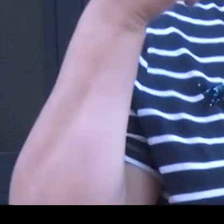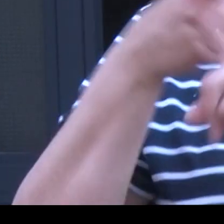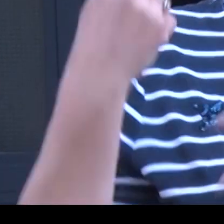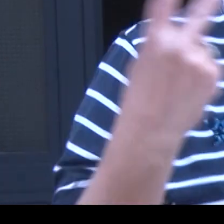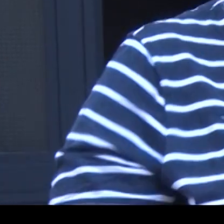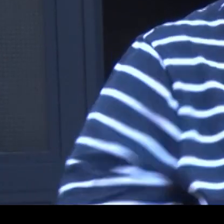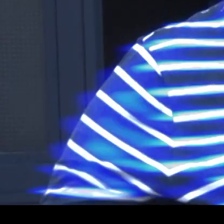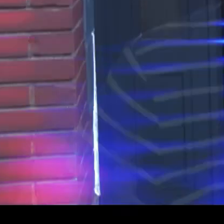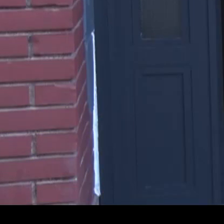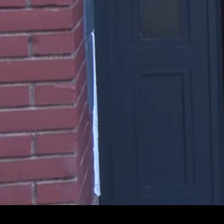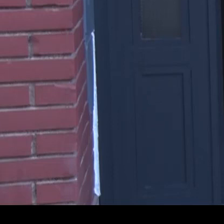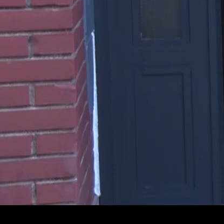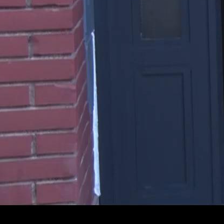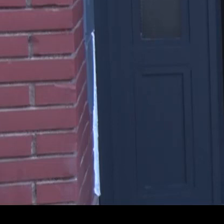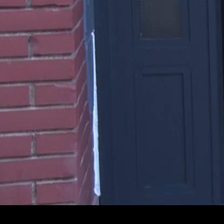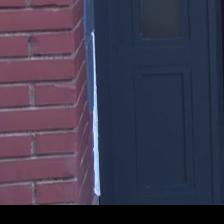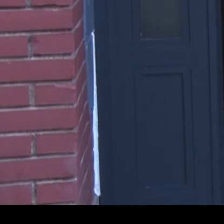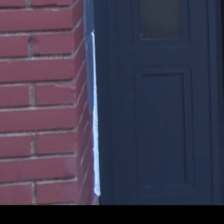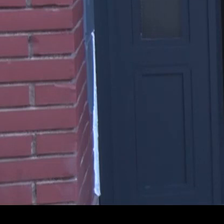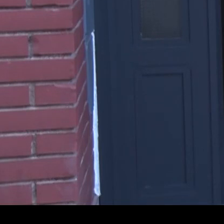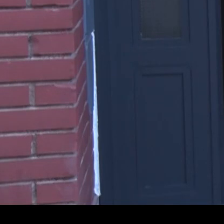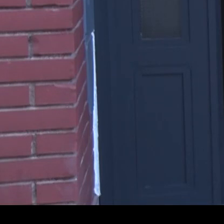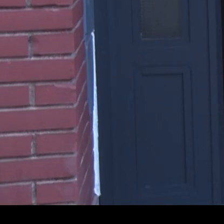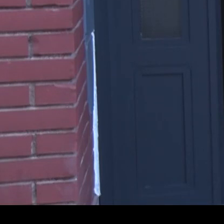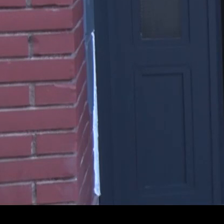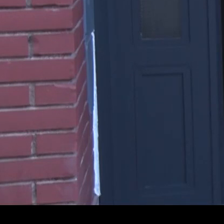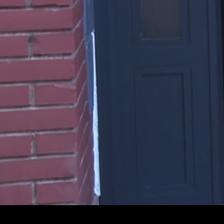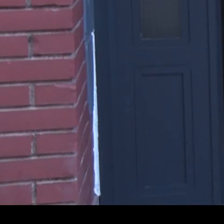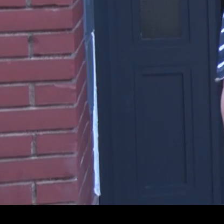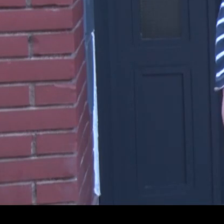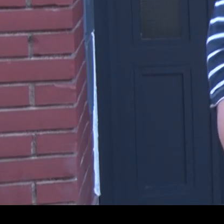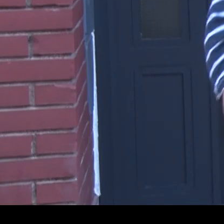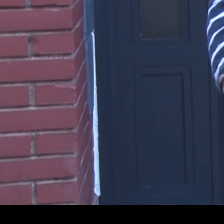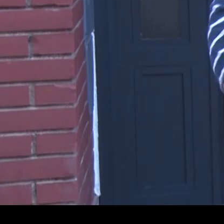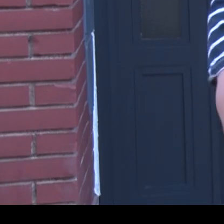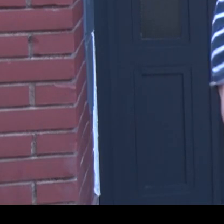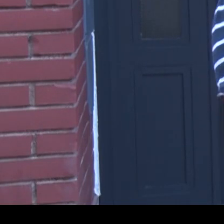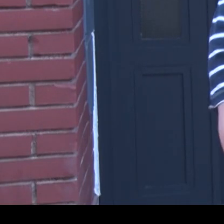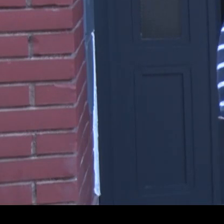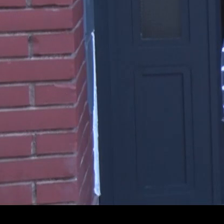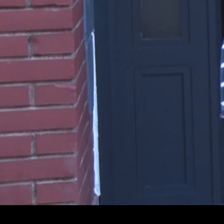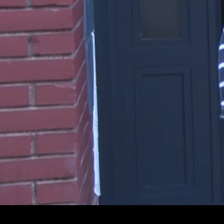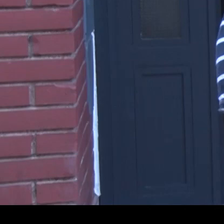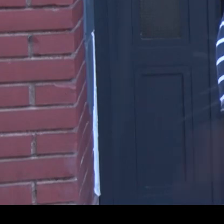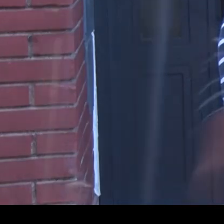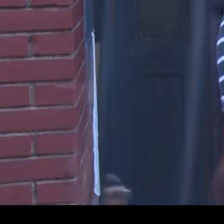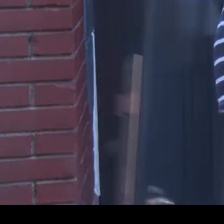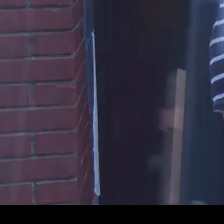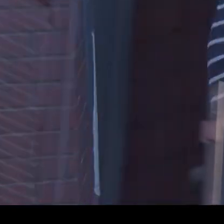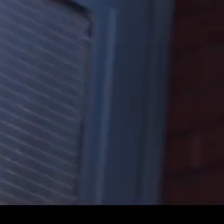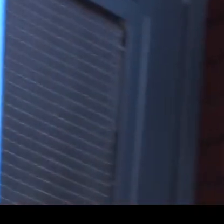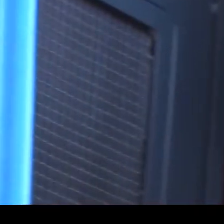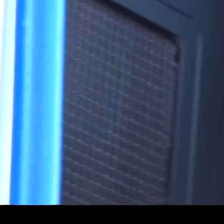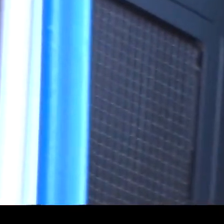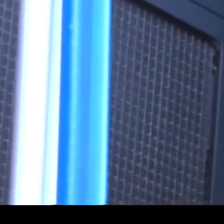për komunitetin tonë. Është ma letë, për dhëtë, se me njerë që në dëgjojnë e njënë, s'kish pas problem betim me shkrimi isha marrë vesh